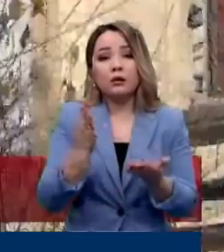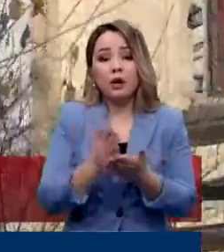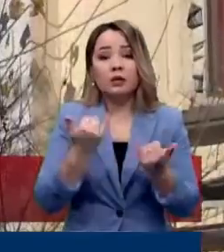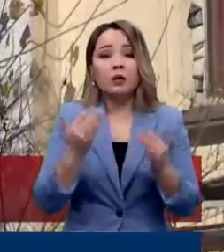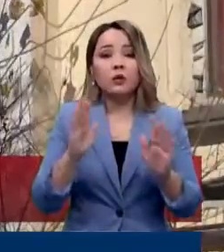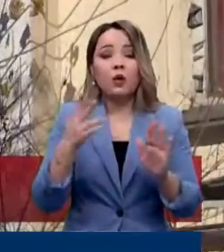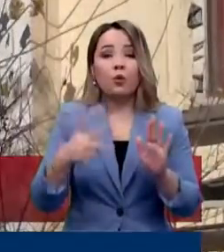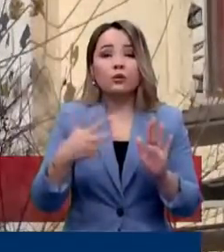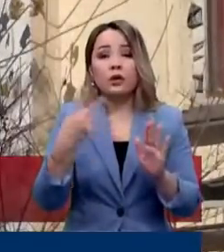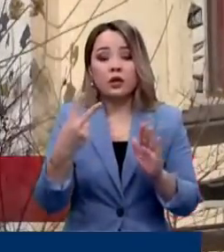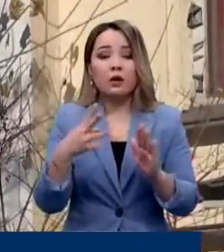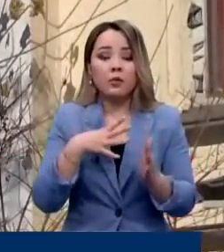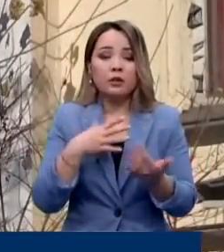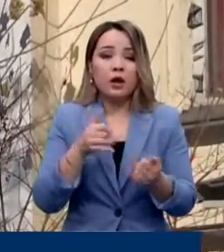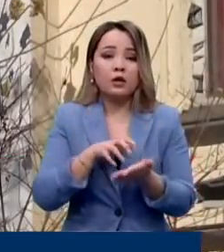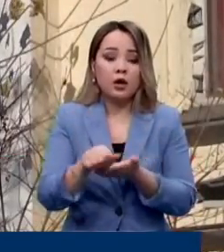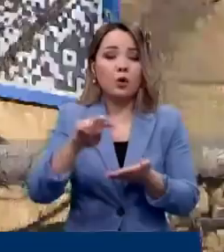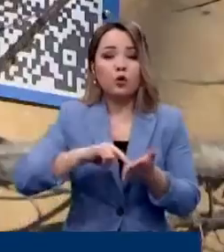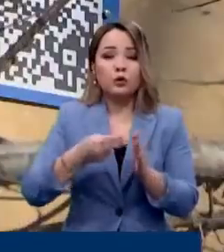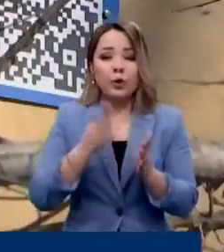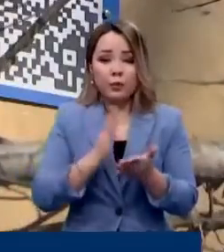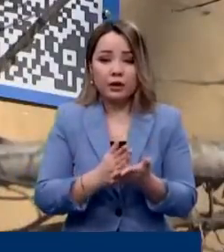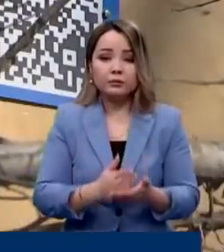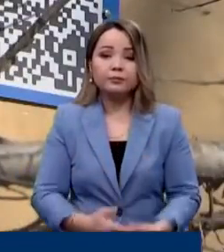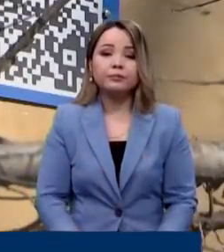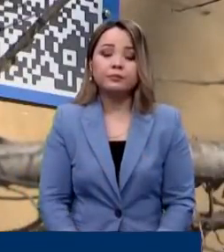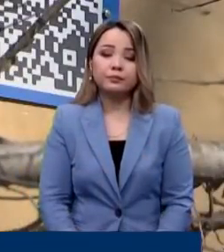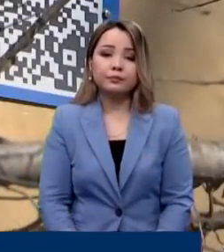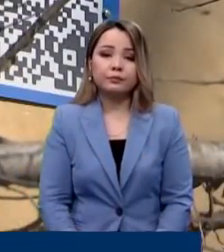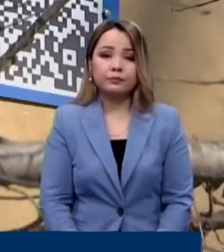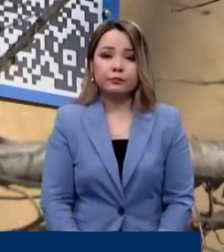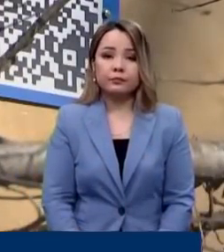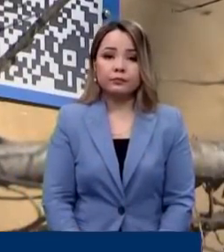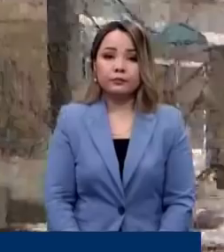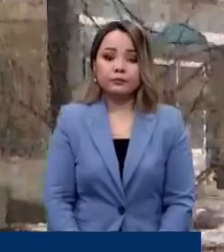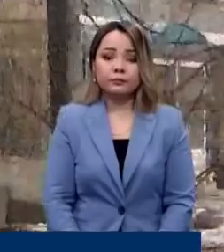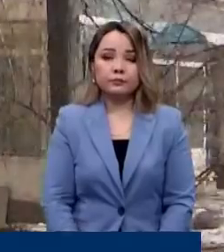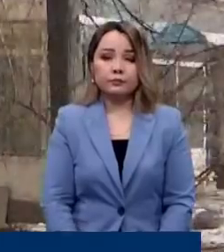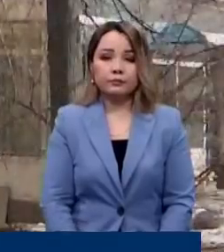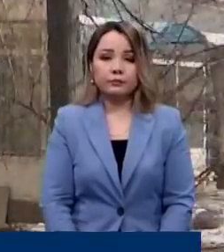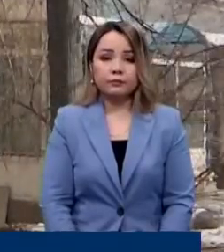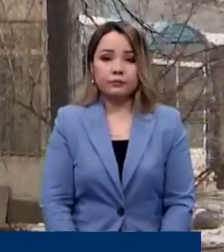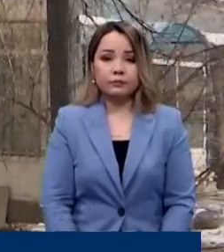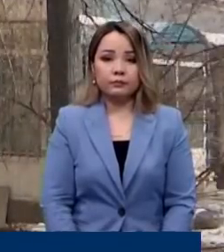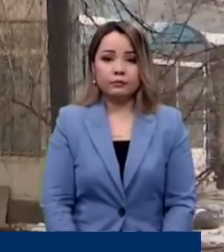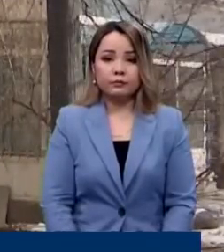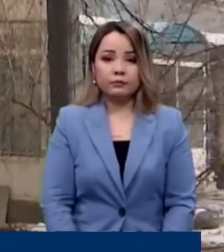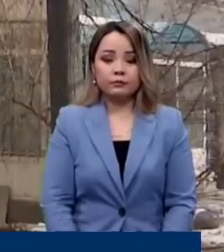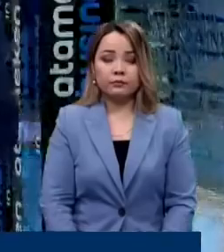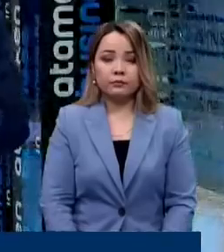тек 32-сі сүріледі деп жоспарлануда. Арнат Дүйсен, Нұрлан Досмағанбетов, Атамекен Бизнес арнасы, Алматы.